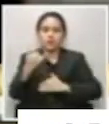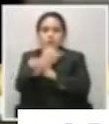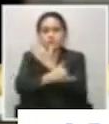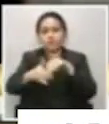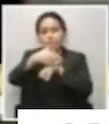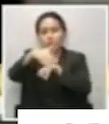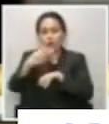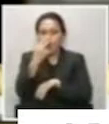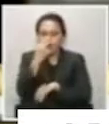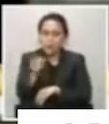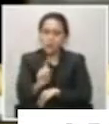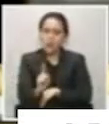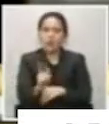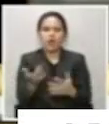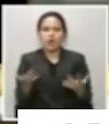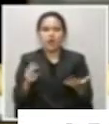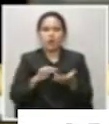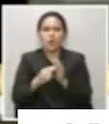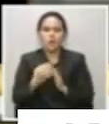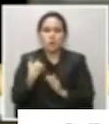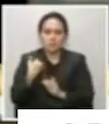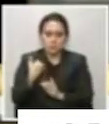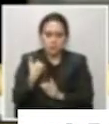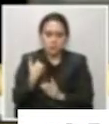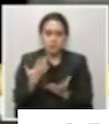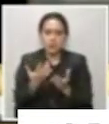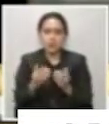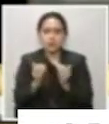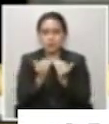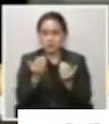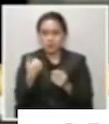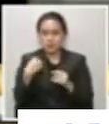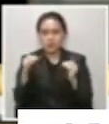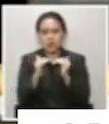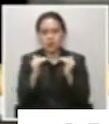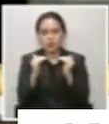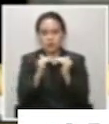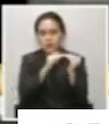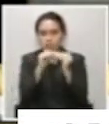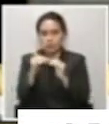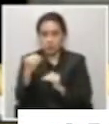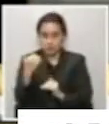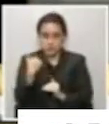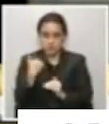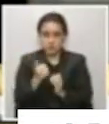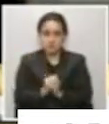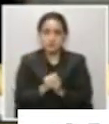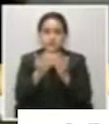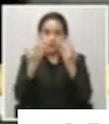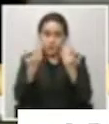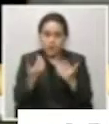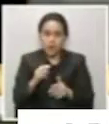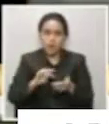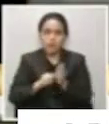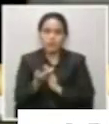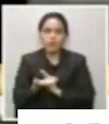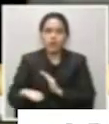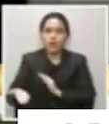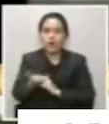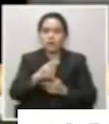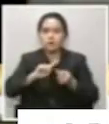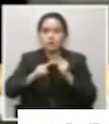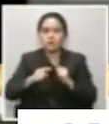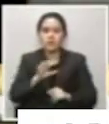หรืออนารยะนอกจากนั้นขอให้เพื่อนสมาชิกได้ติดตามดูว